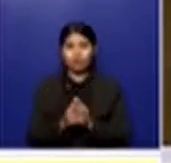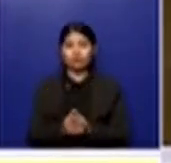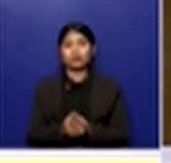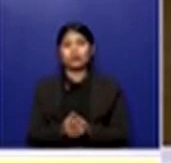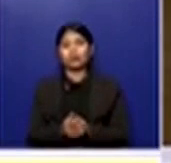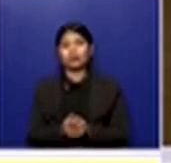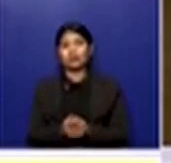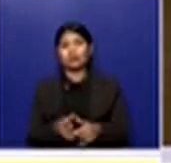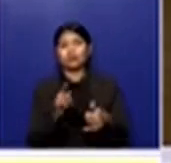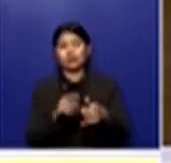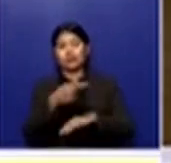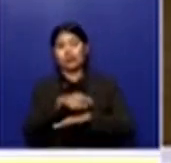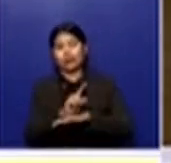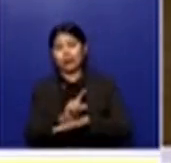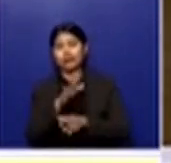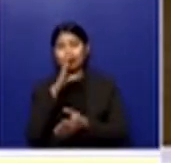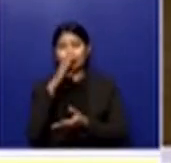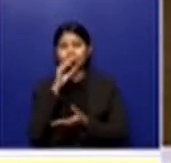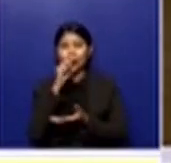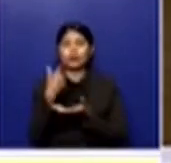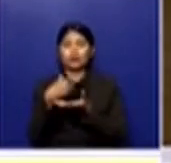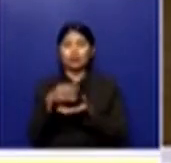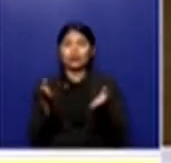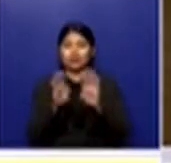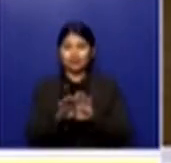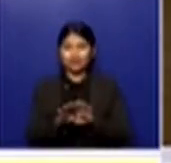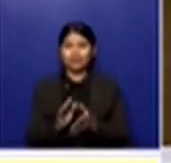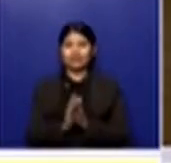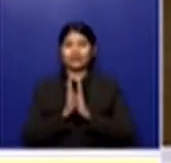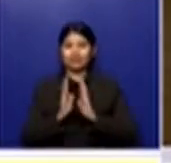ชิญท่านประธานได้กล่าวปิดเล็กน้อยนะคะขอบพระคุณค่ะ